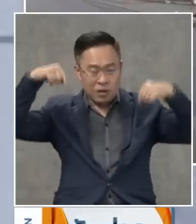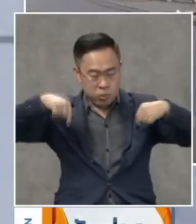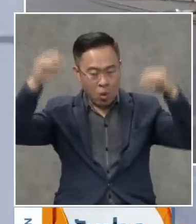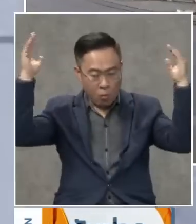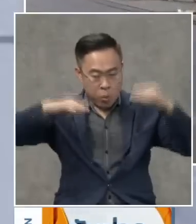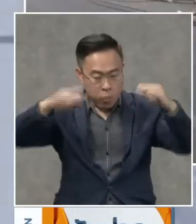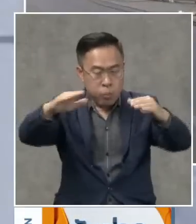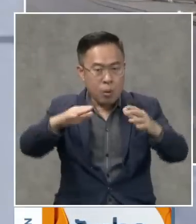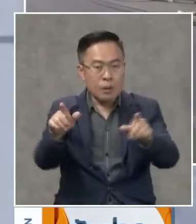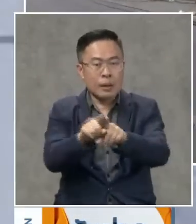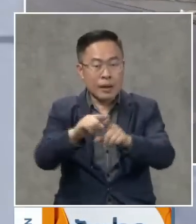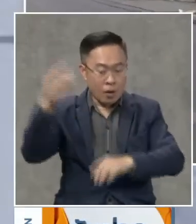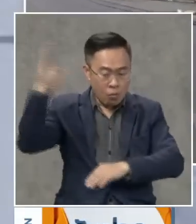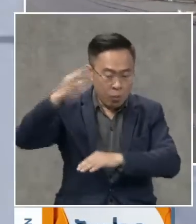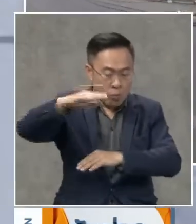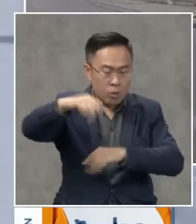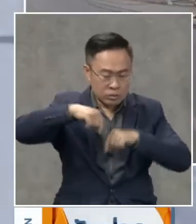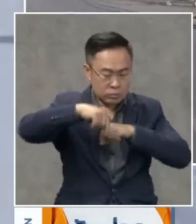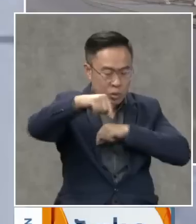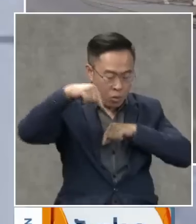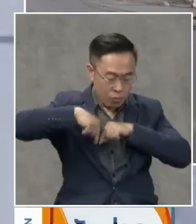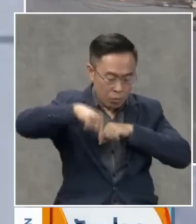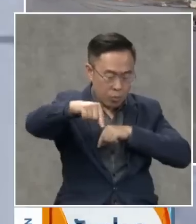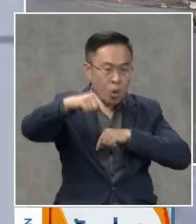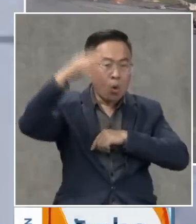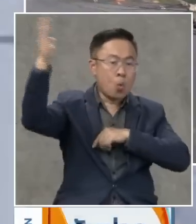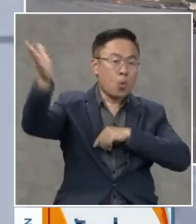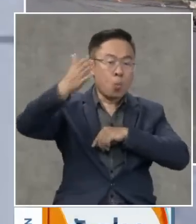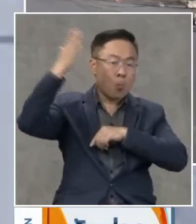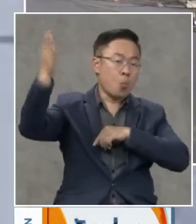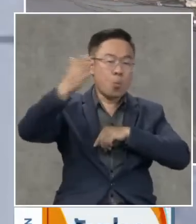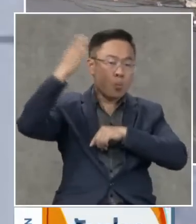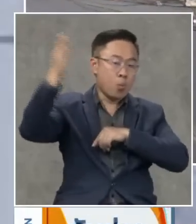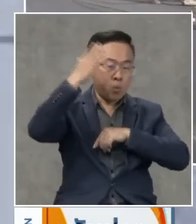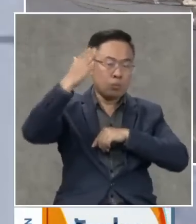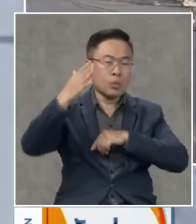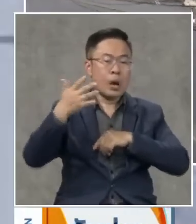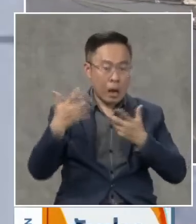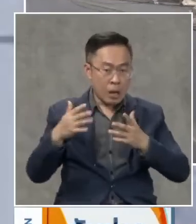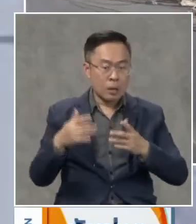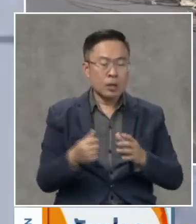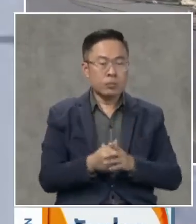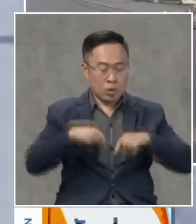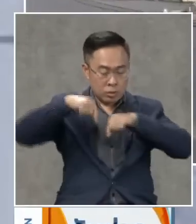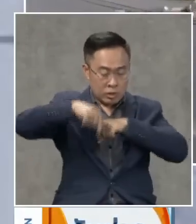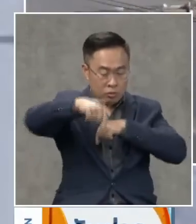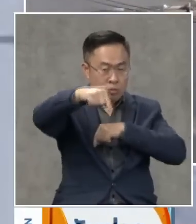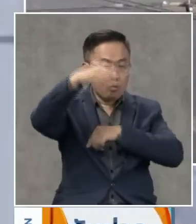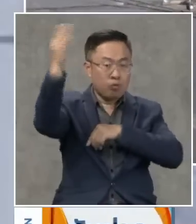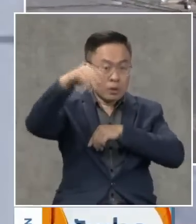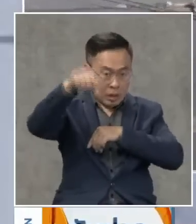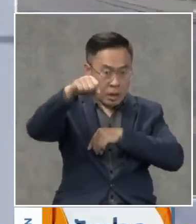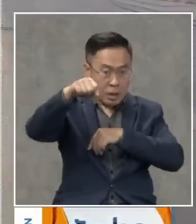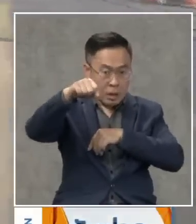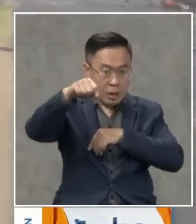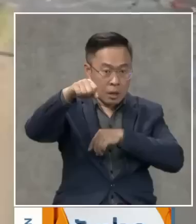ยถามว่าเกิดอะไรขึ้นทำไมเสาไฟล้มแบบนี้คำตอบคือลมแรงหลายคนบอกตกใจลมแรงทำเสาไฟฟ้าล้มเชียวหรือปรากฏตร